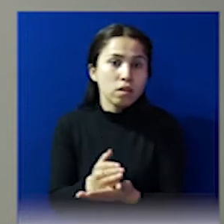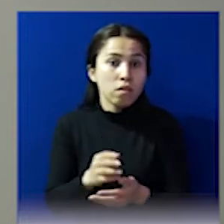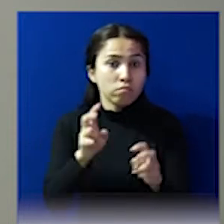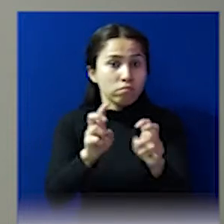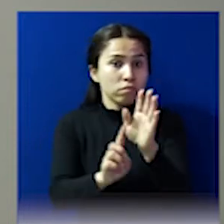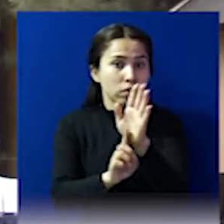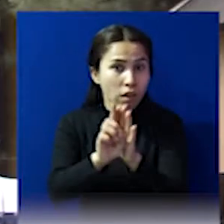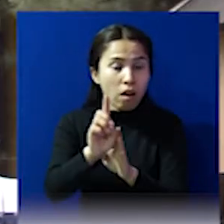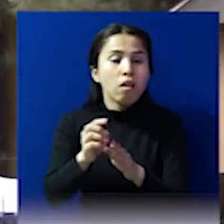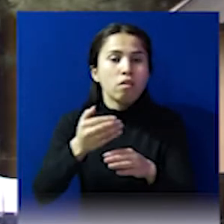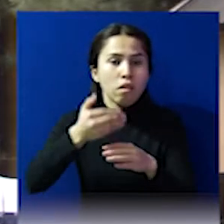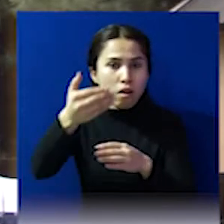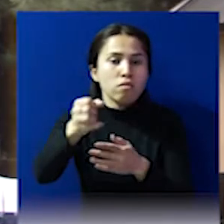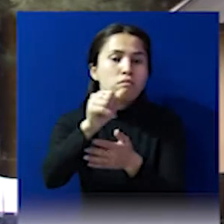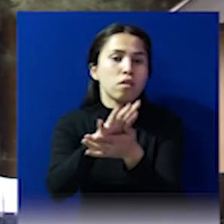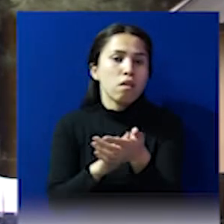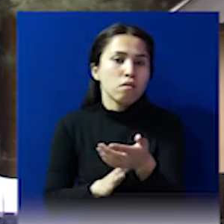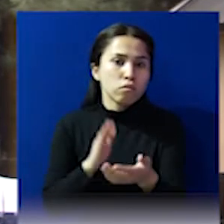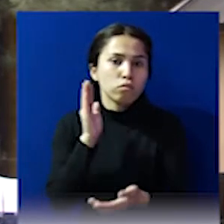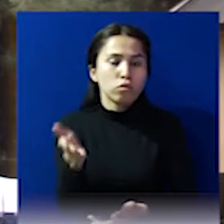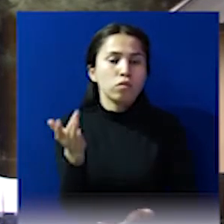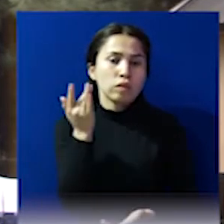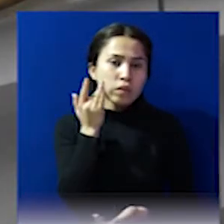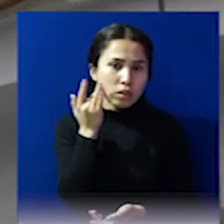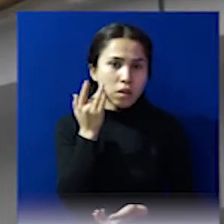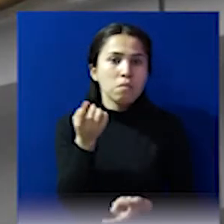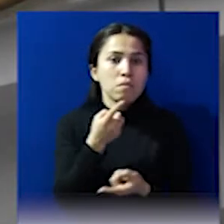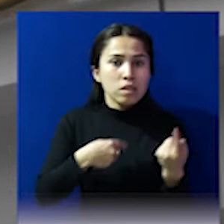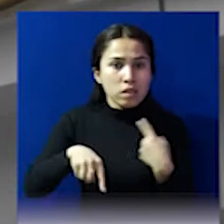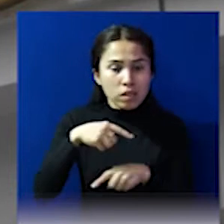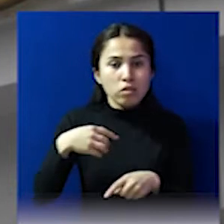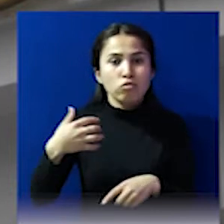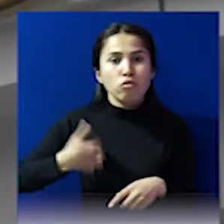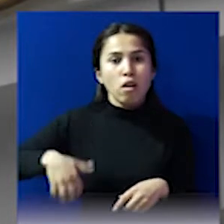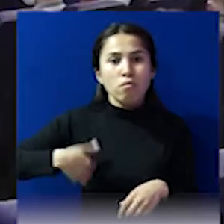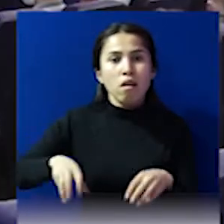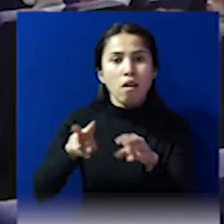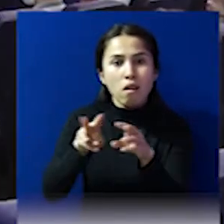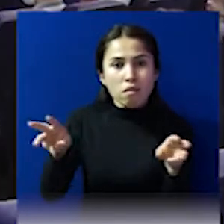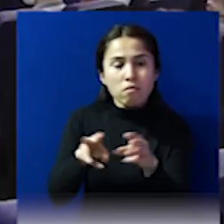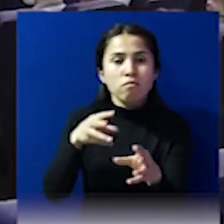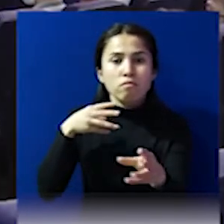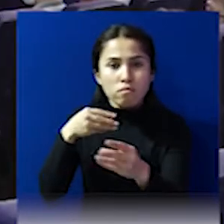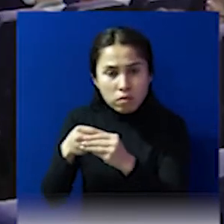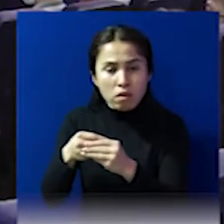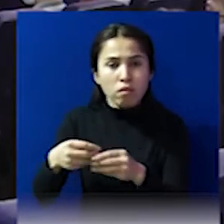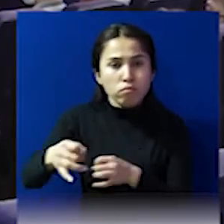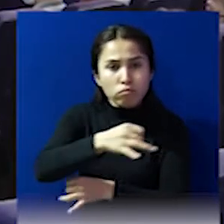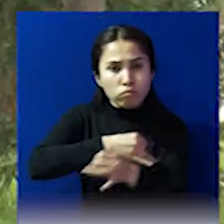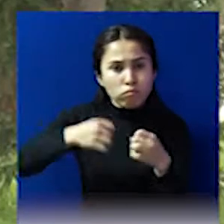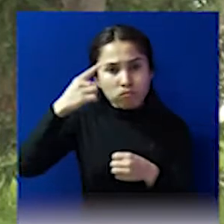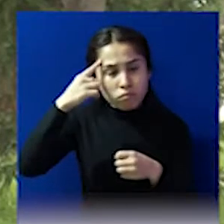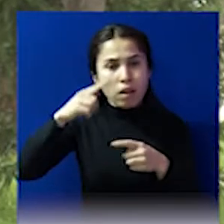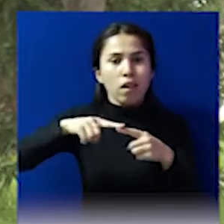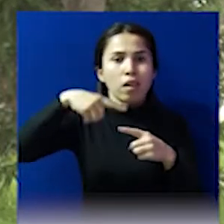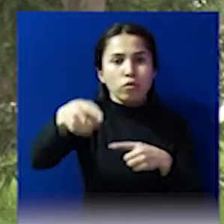төндіреді. Полицейлер көрсеткіші көбейген қылмыстар қатарына алаяқтықты да кіргізіп отыр. Карантин кезінде оңай олжаға кенелгісі келгендер